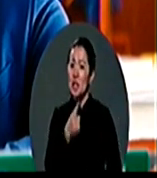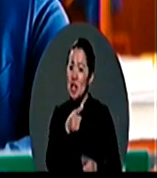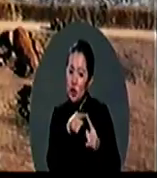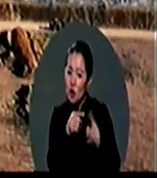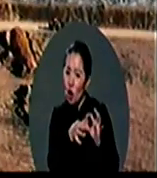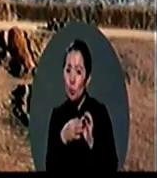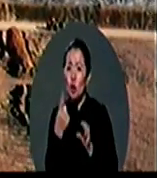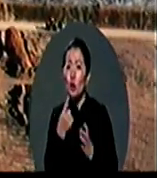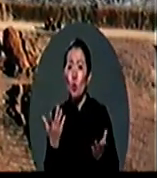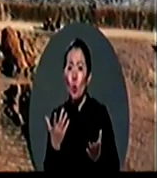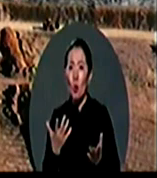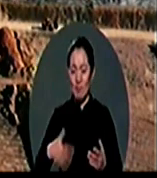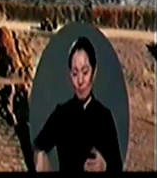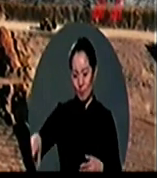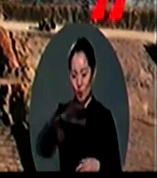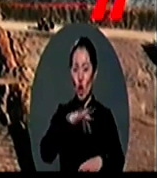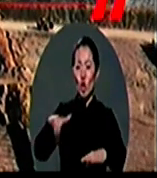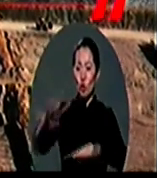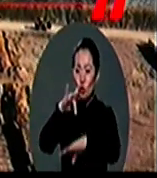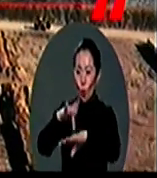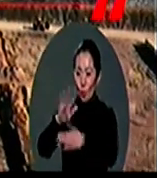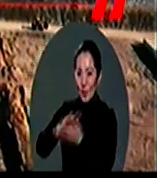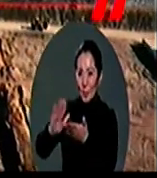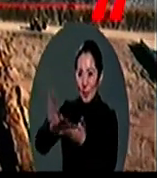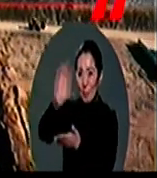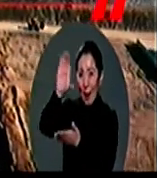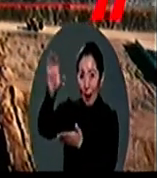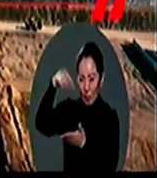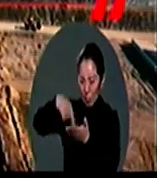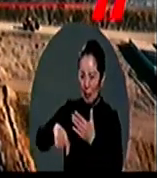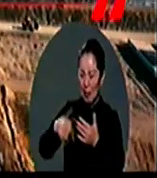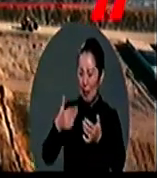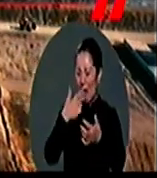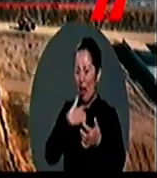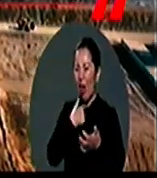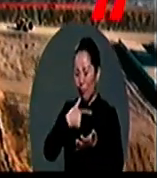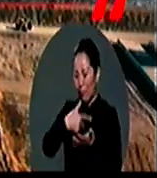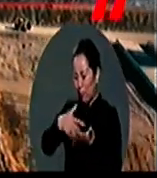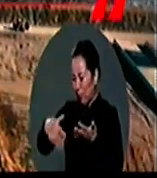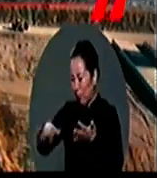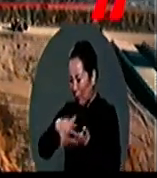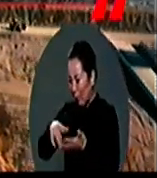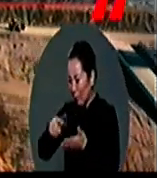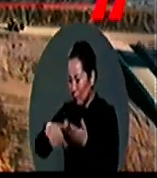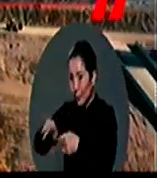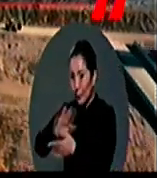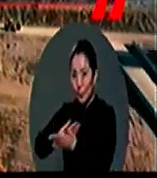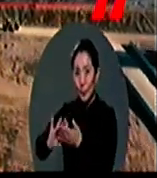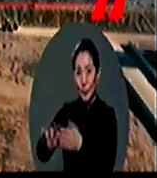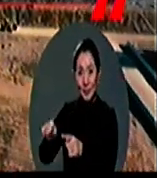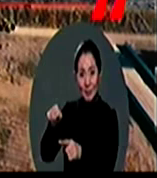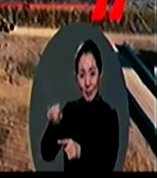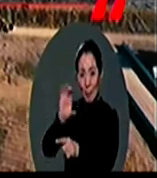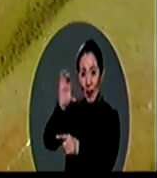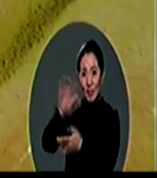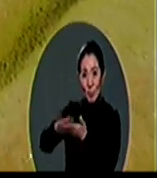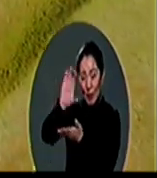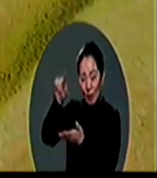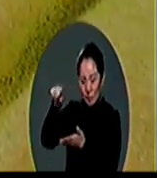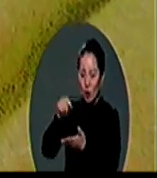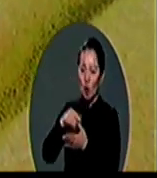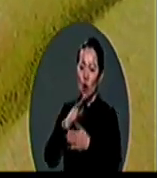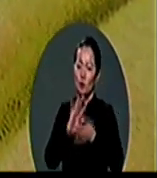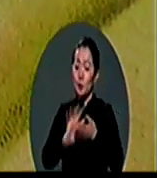байна. За үүний нэг нь бол одоо бид нар төв цэвэрлэх байгууламжаас гарцсан одоо бохир усыг биотехникийн аргаар цэвэршүүлээд